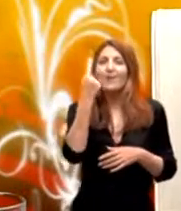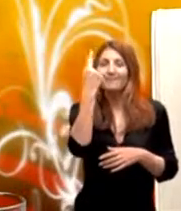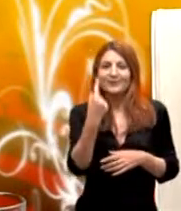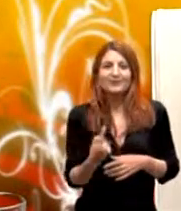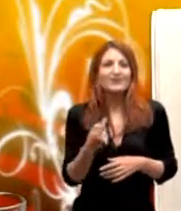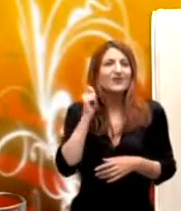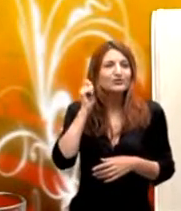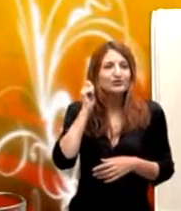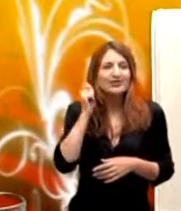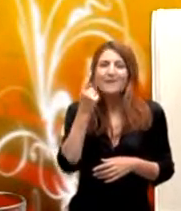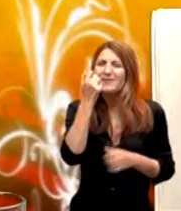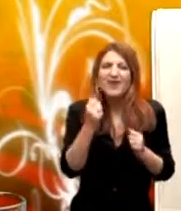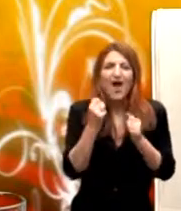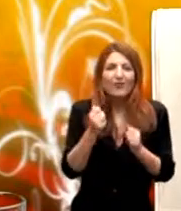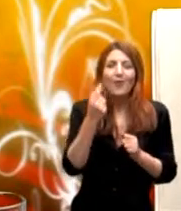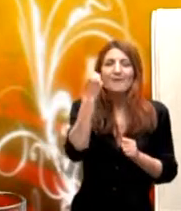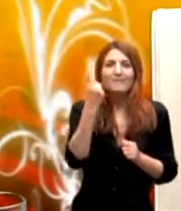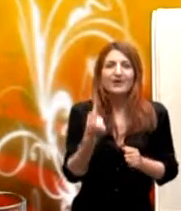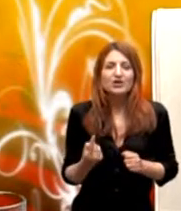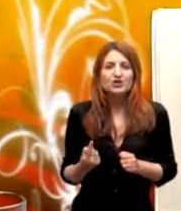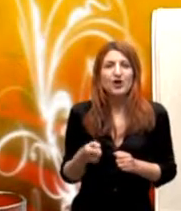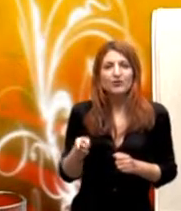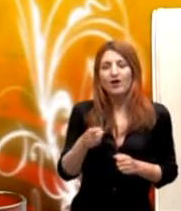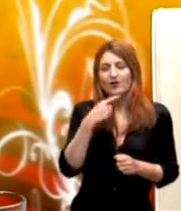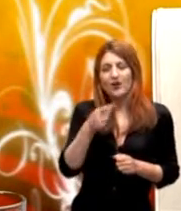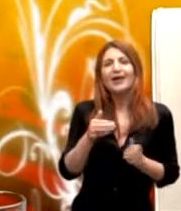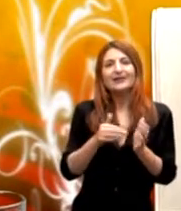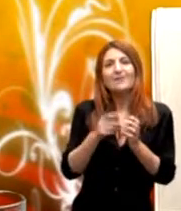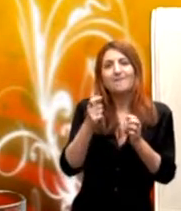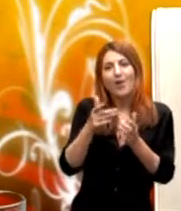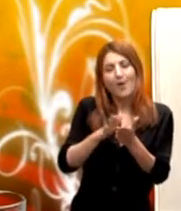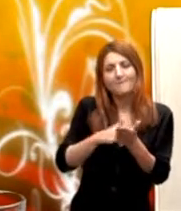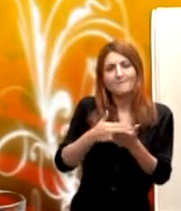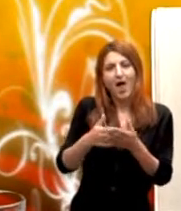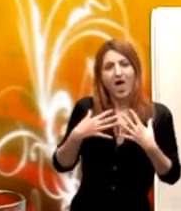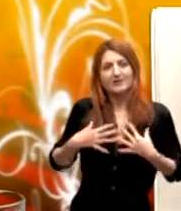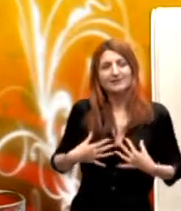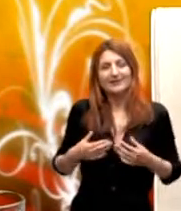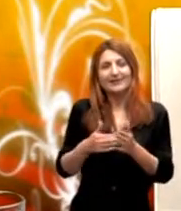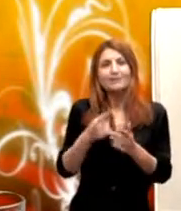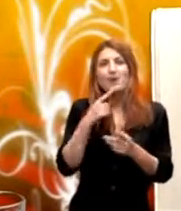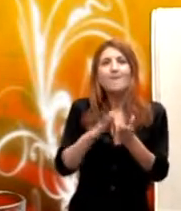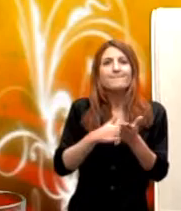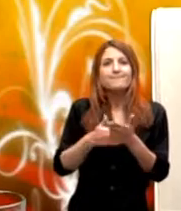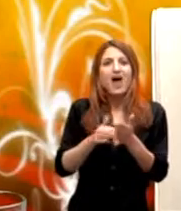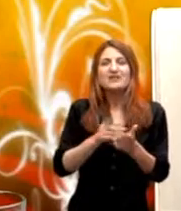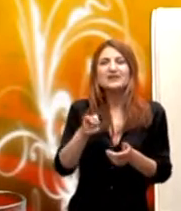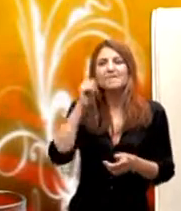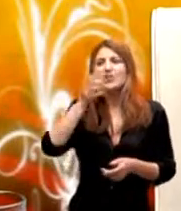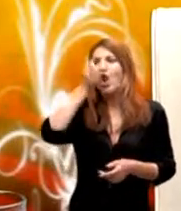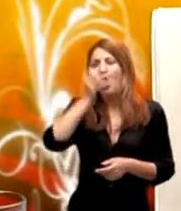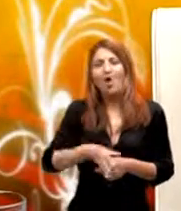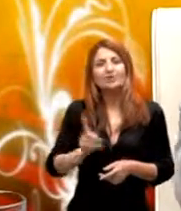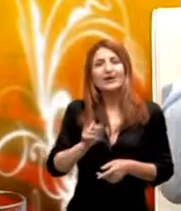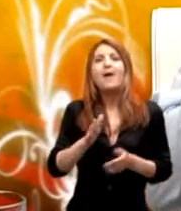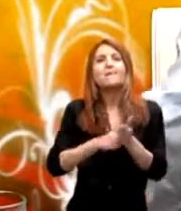gospođe, ekstremno mršave, podsjećam da treba maščice malo u tijelu, jer mast nije samo nezdrava. Mast Absolutno.